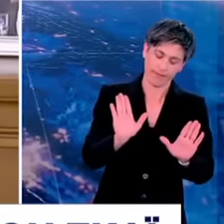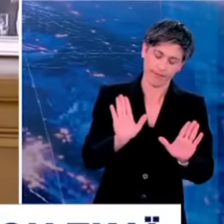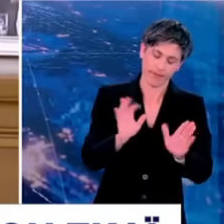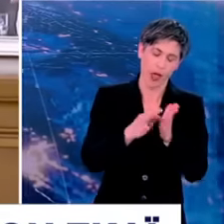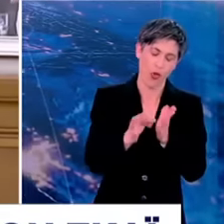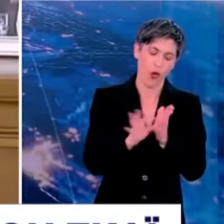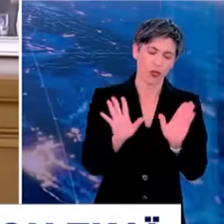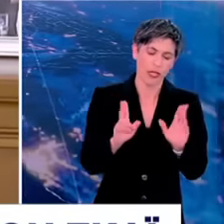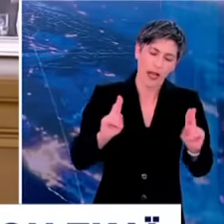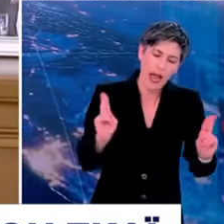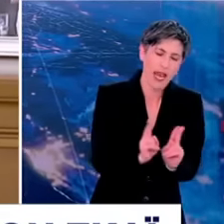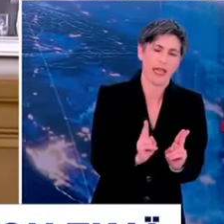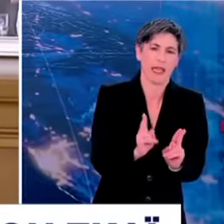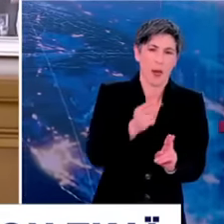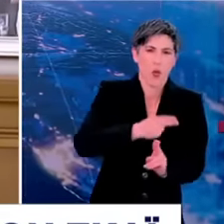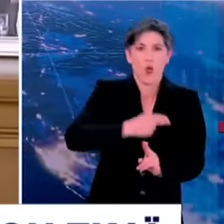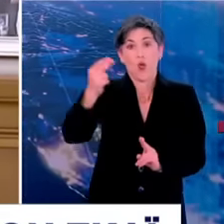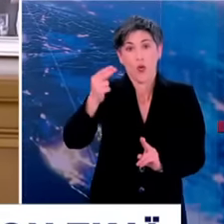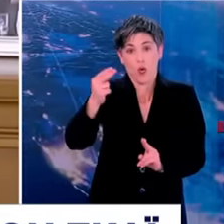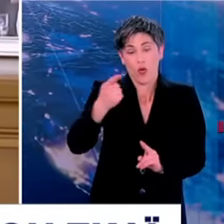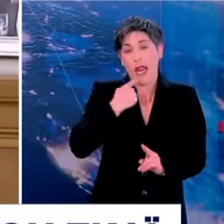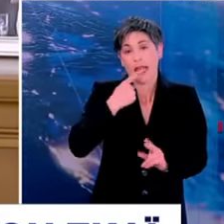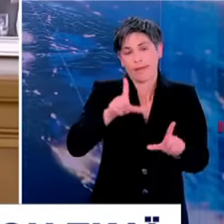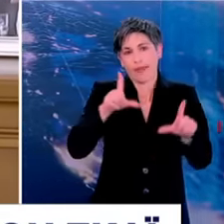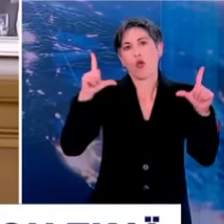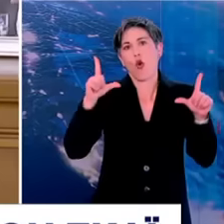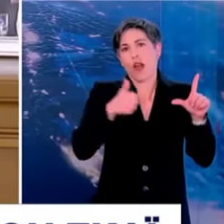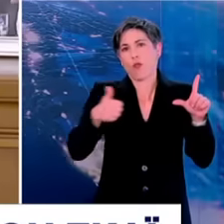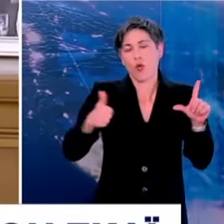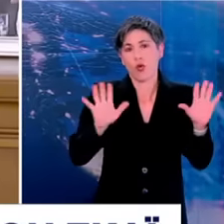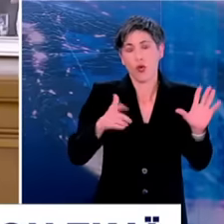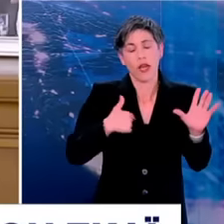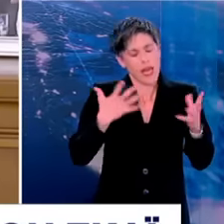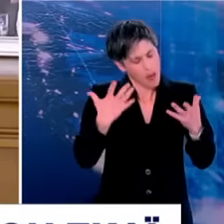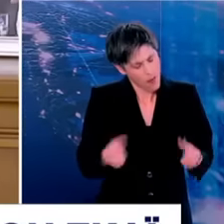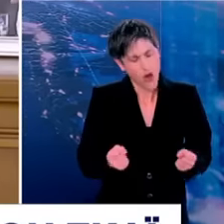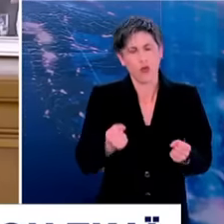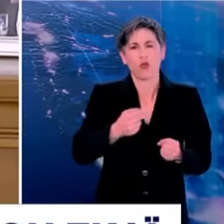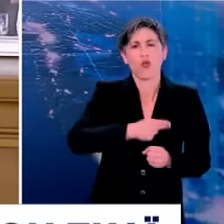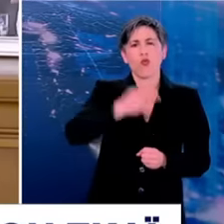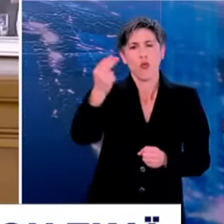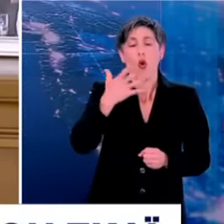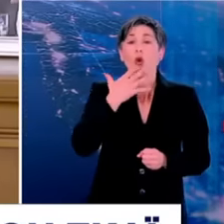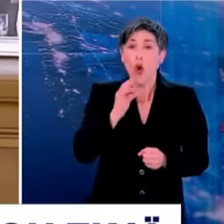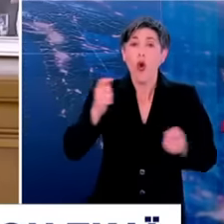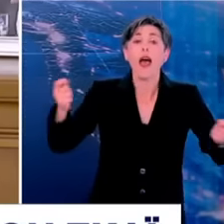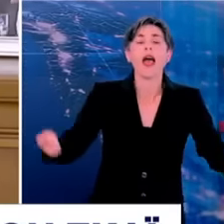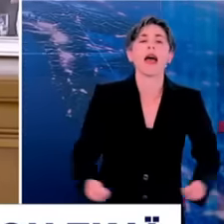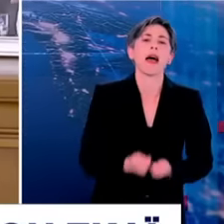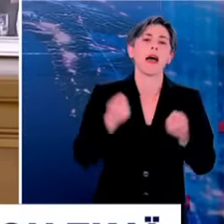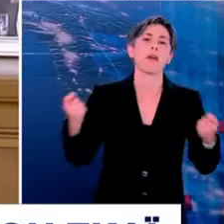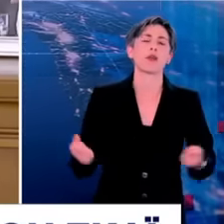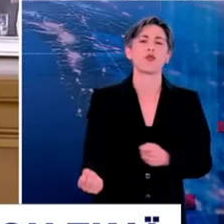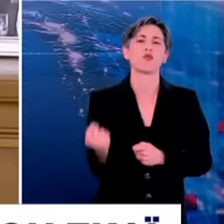τους ορίζετε εσείς. Και αυτοί που μπορεί να είναι celebrity είναι άνθρωποι καταξιωμένοι με πορεία στον επαγγελματικό τους χώρο. Κάθε μία και ο καθένας από τους